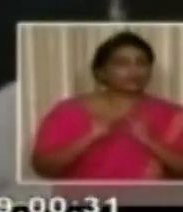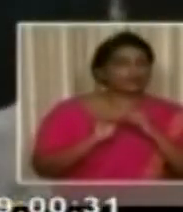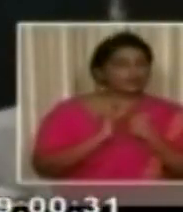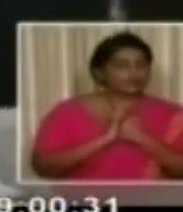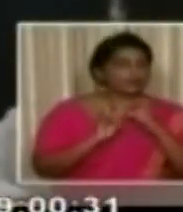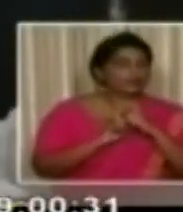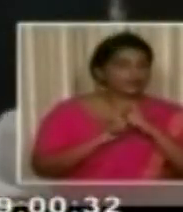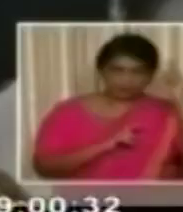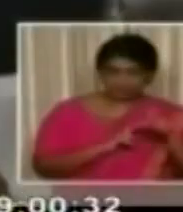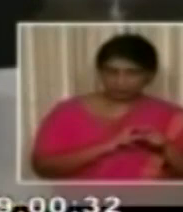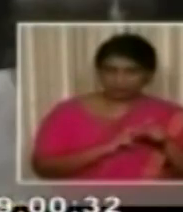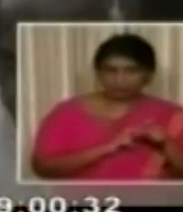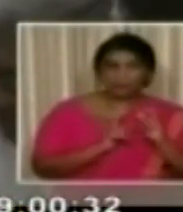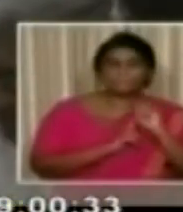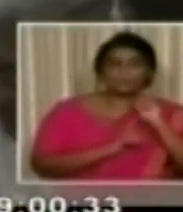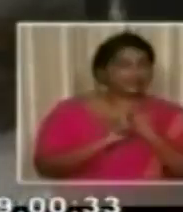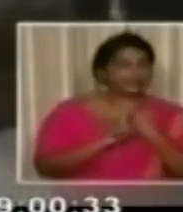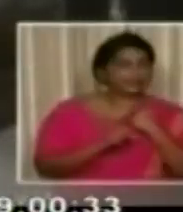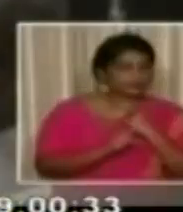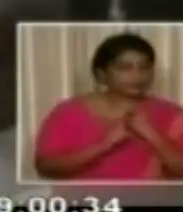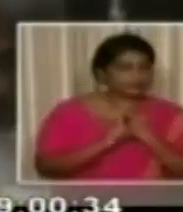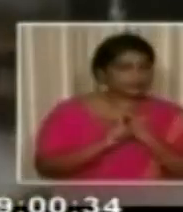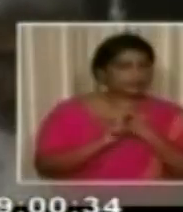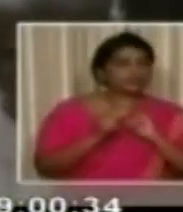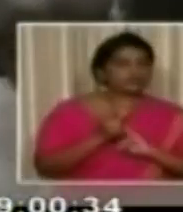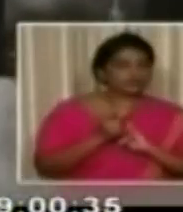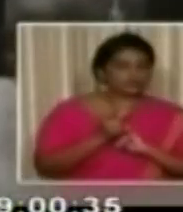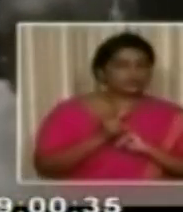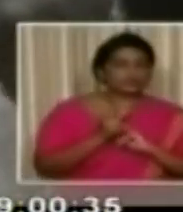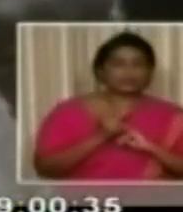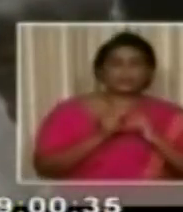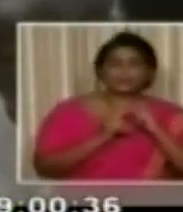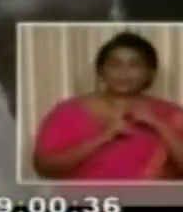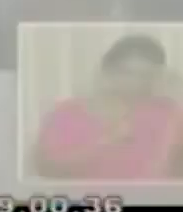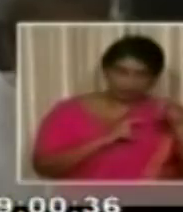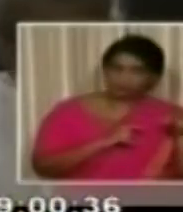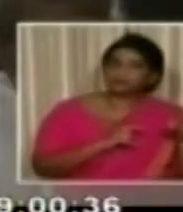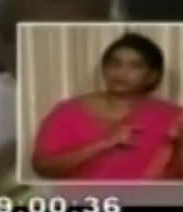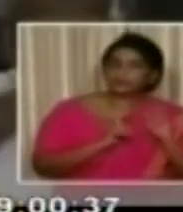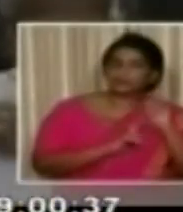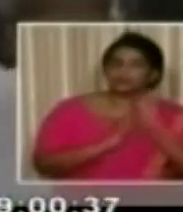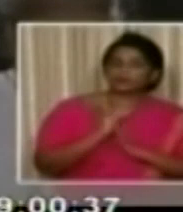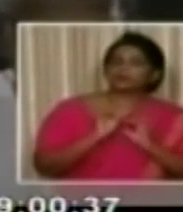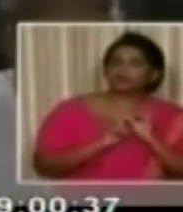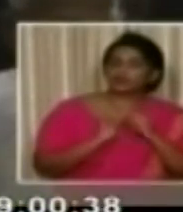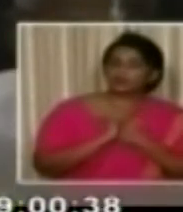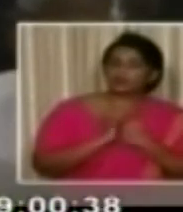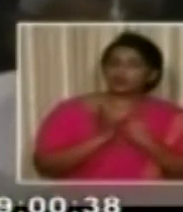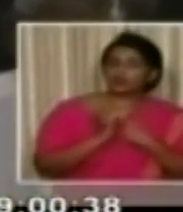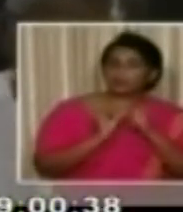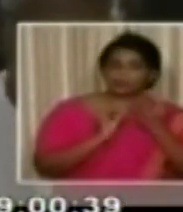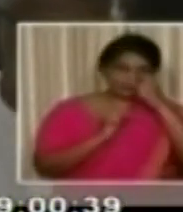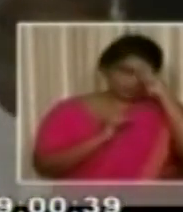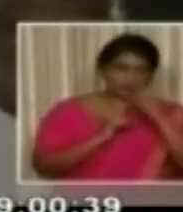அமைய பாராளுமன்ற உறுப்பினர்களான டயனா கமகே, சுஜித் சஞ்சய பெரேரா, ரோஹண பண்டார் ஆகியோரின் பாராளுமன்ற சேவை இன்றிலிருந்து ஒரு